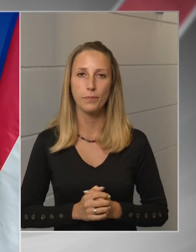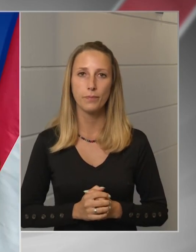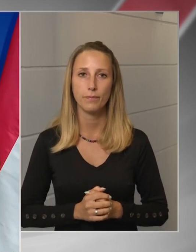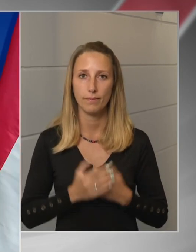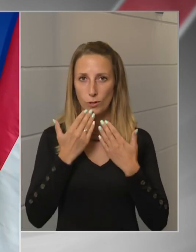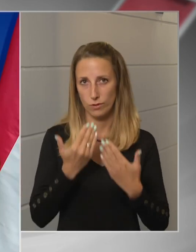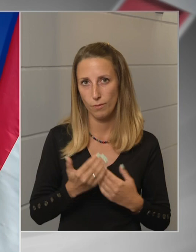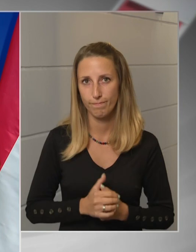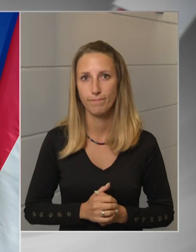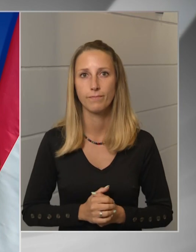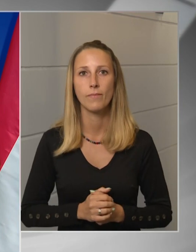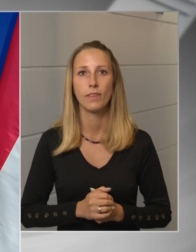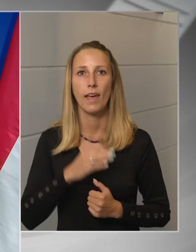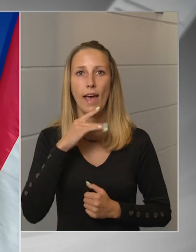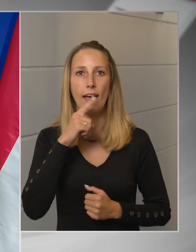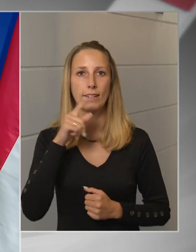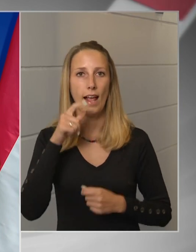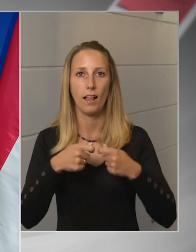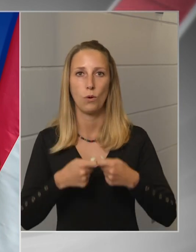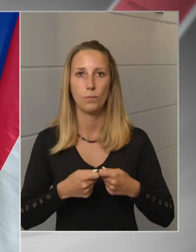Köszönöm. RTI Klub.